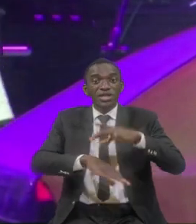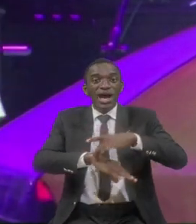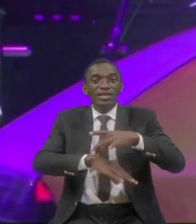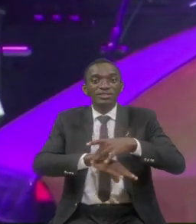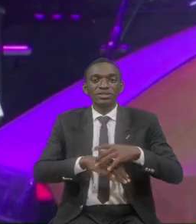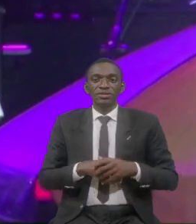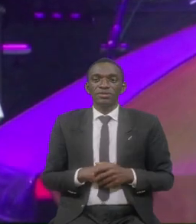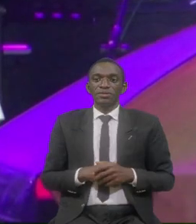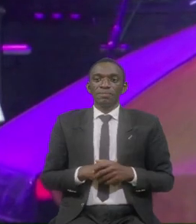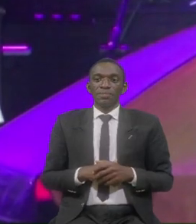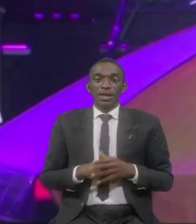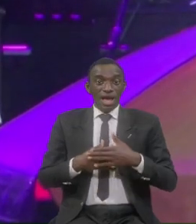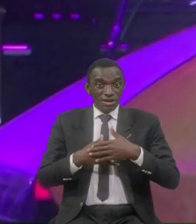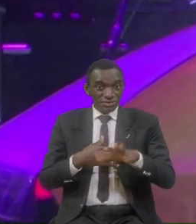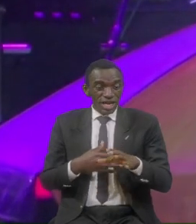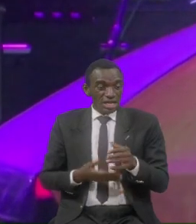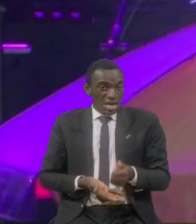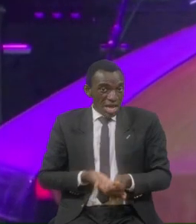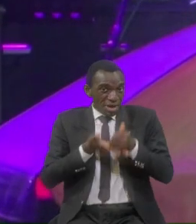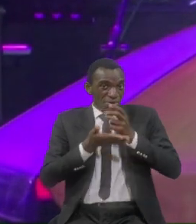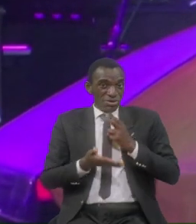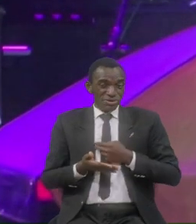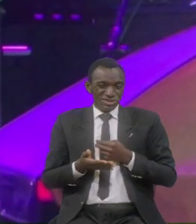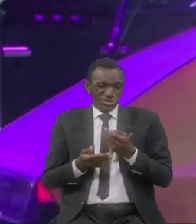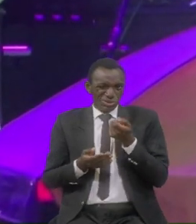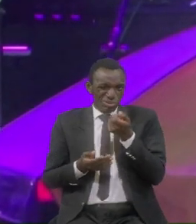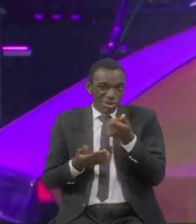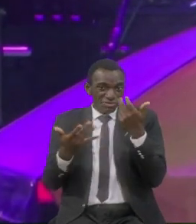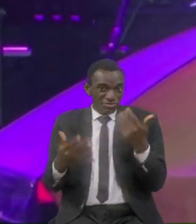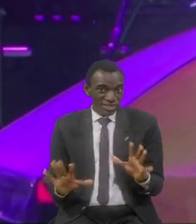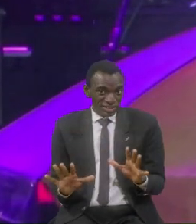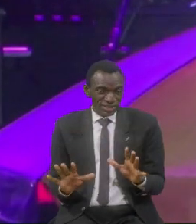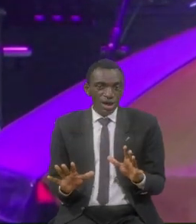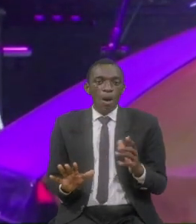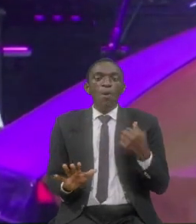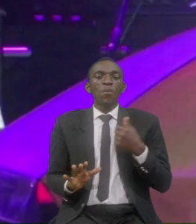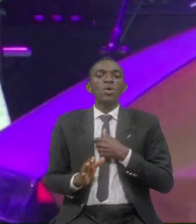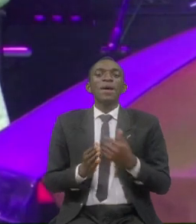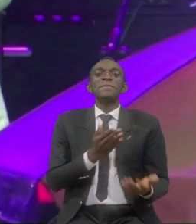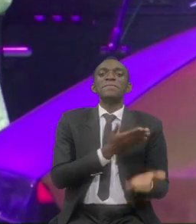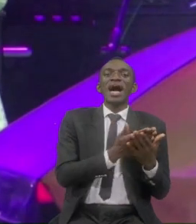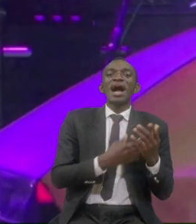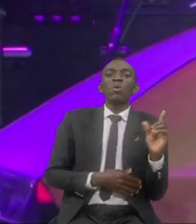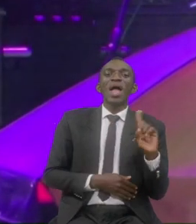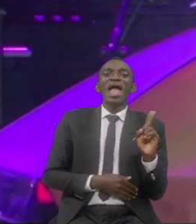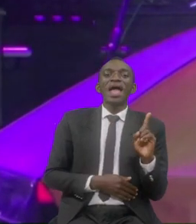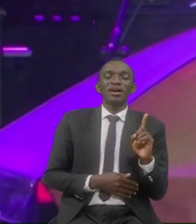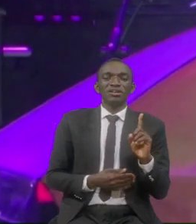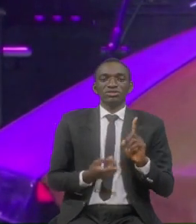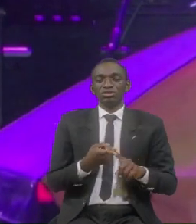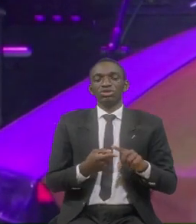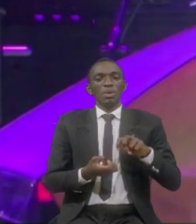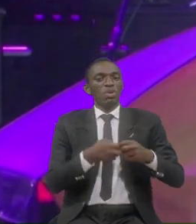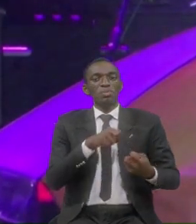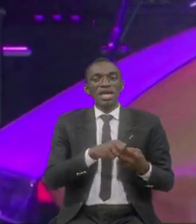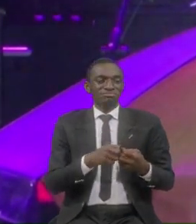kalibutan. They give us a little help. Gitagaan ta nila tinuod og gamay tabang. Send us back to where we came from. Pero mo